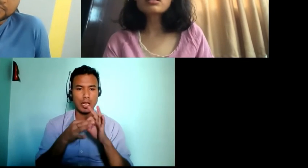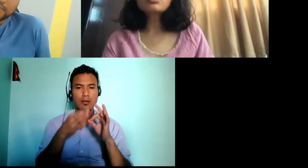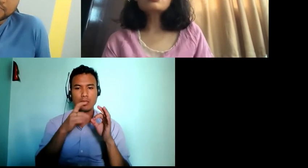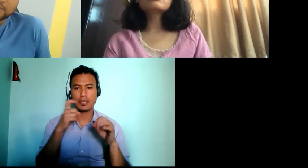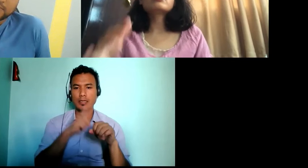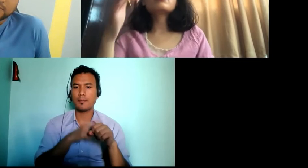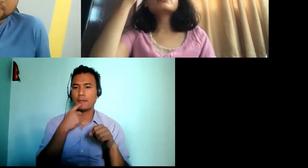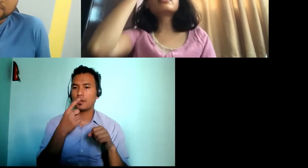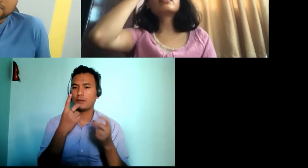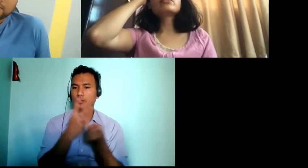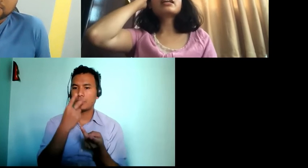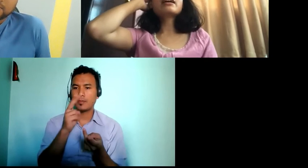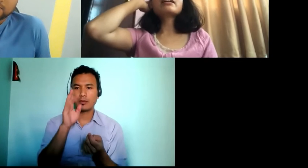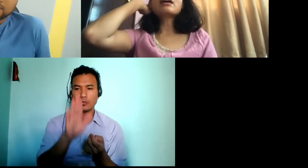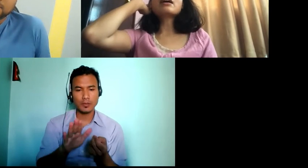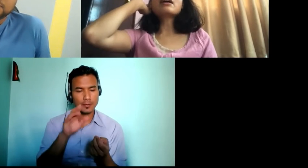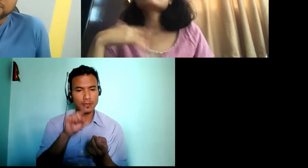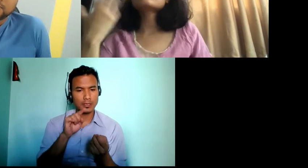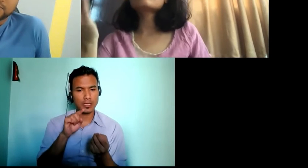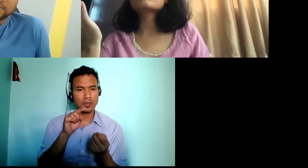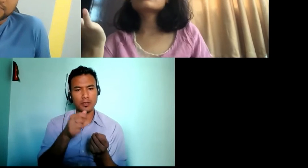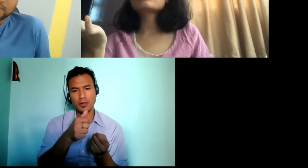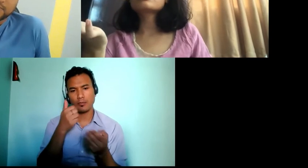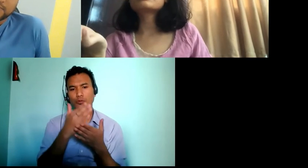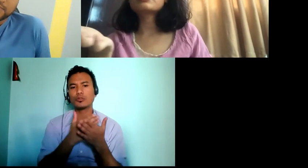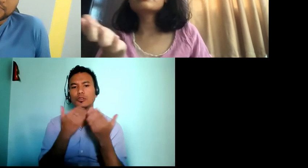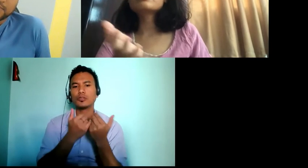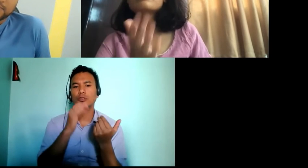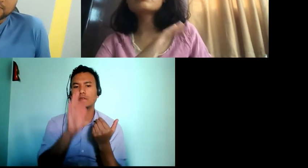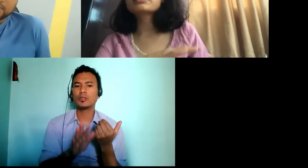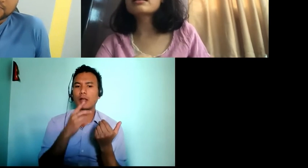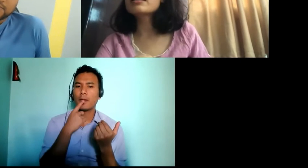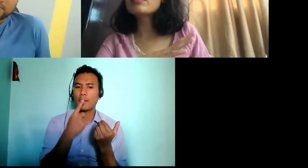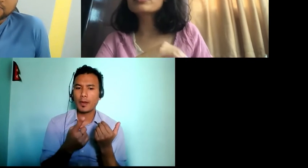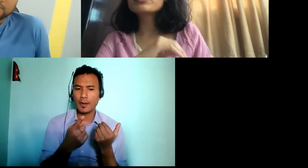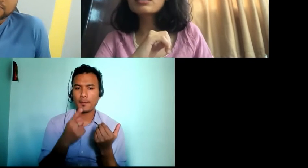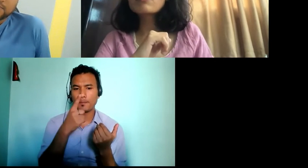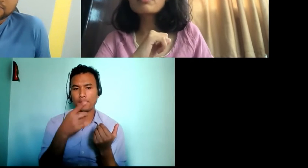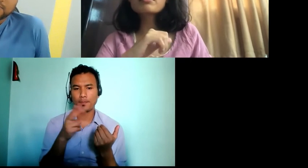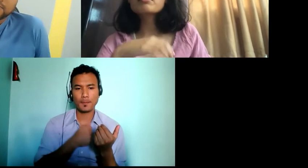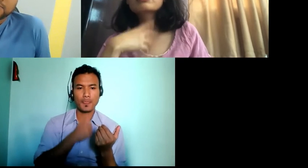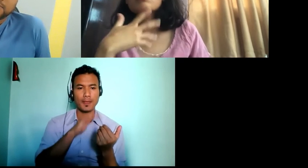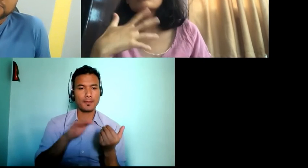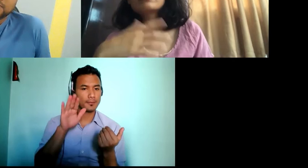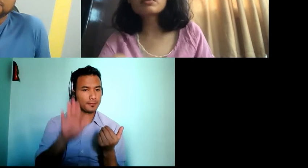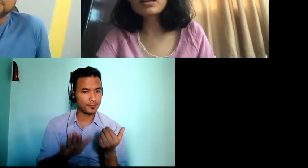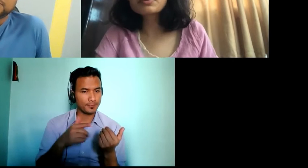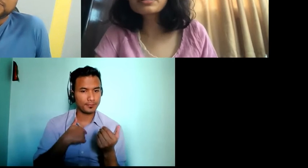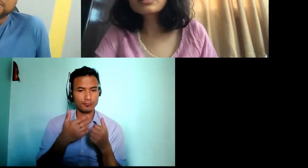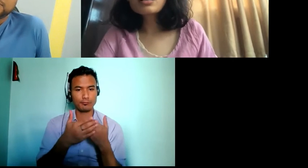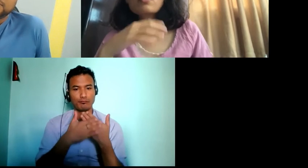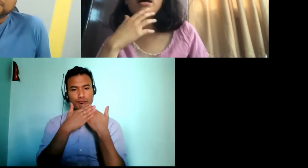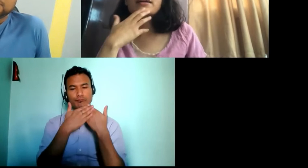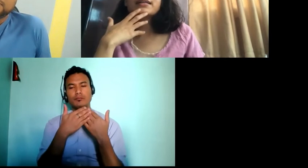छ. तर अब यसलाई राम्रो कसरी गर्न सकिन्छ भन्दाखेरि मेरो एकजना नेबर हुनुहुन्छ कि, उहाँबाट पनि मलाई एकदम मोटिभेट पनि